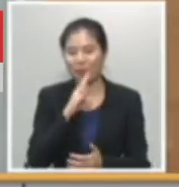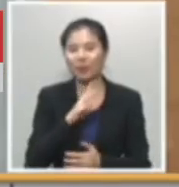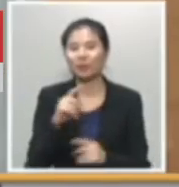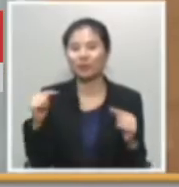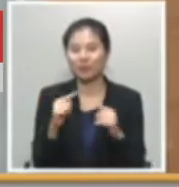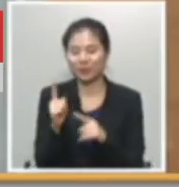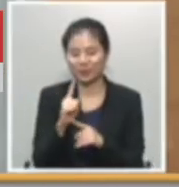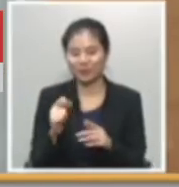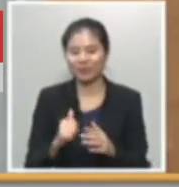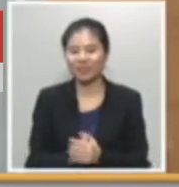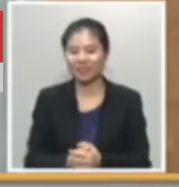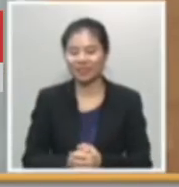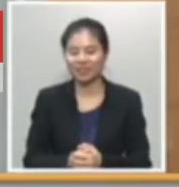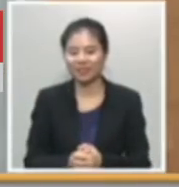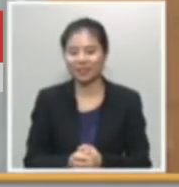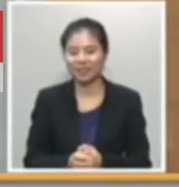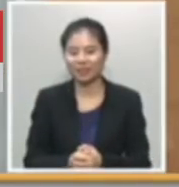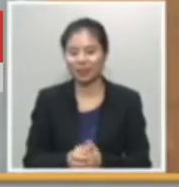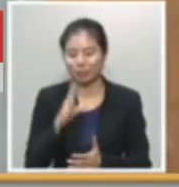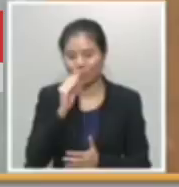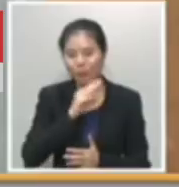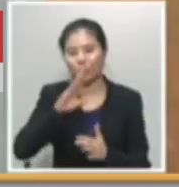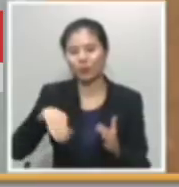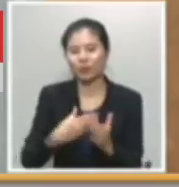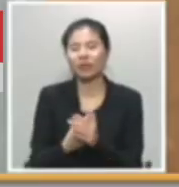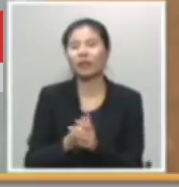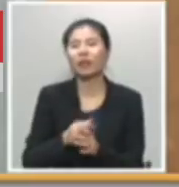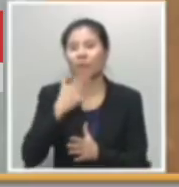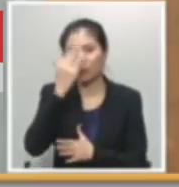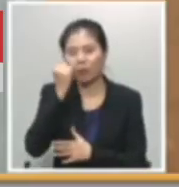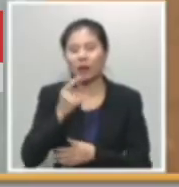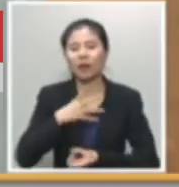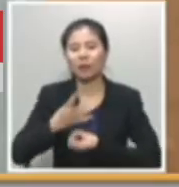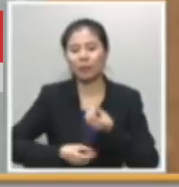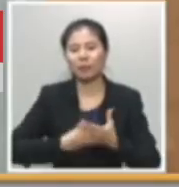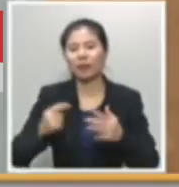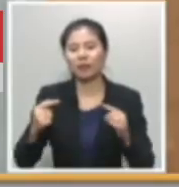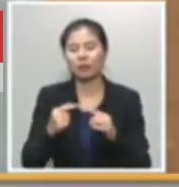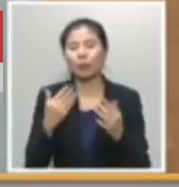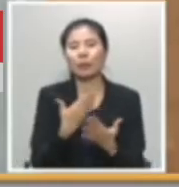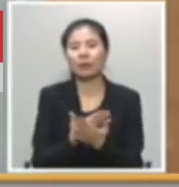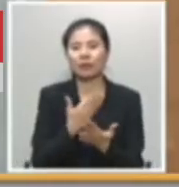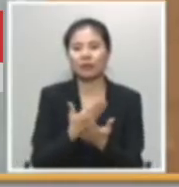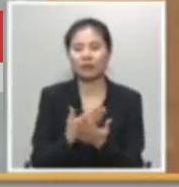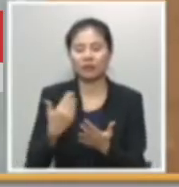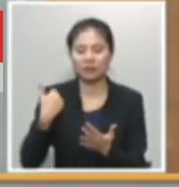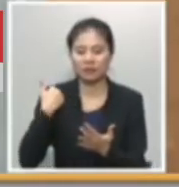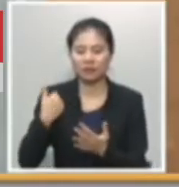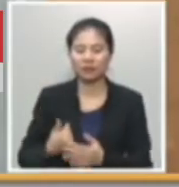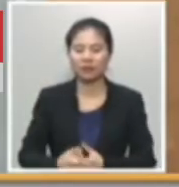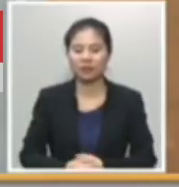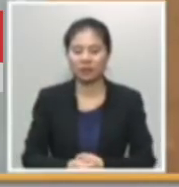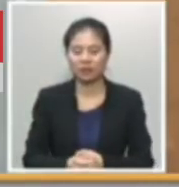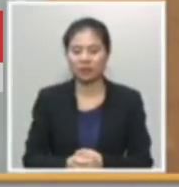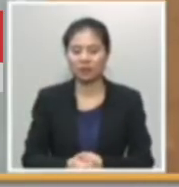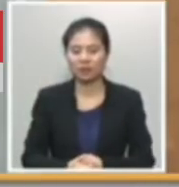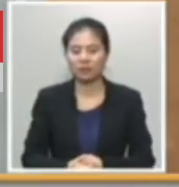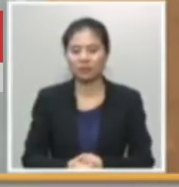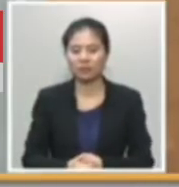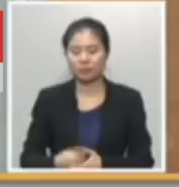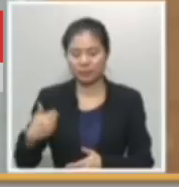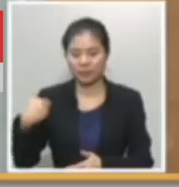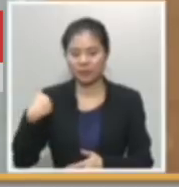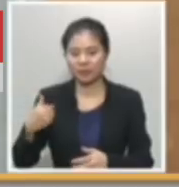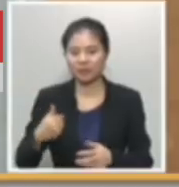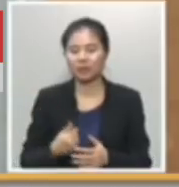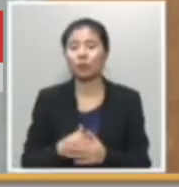ที่ไอ้พูดไปทุกเรื่องเพราะว่าอภิปรายงบประมาณประเดี๋ยวไม่เฉพาะท่านนายกรัฐมนตรี